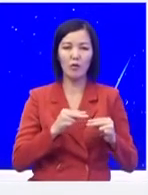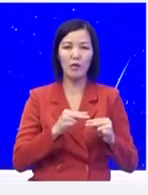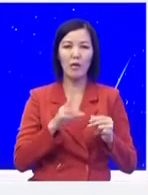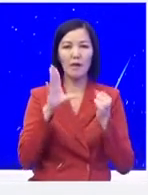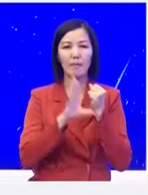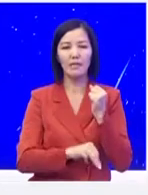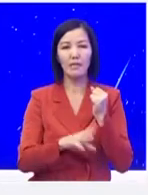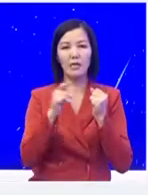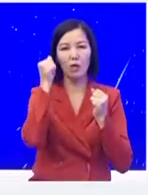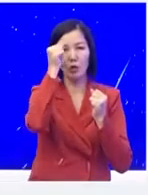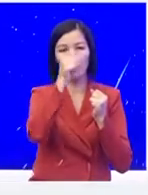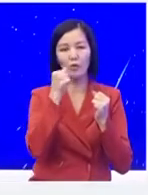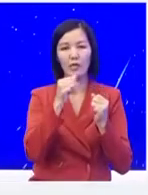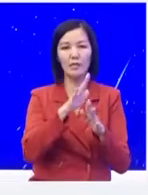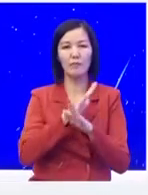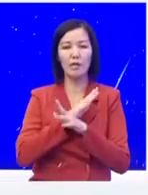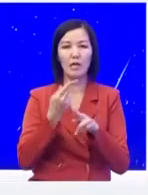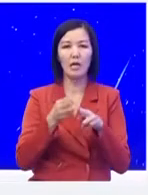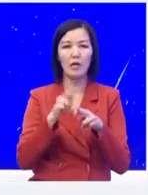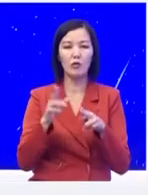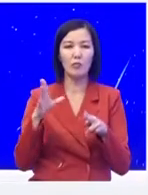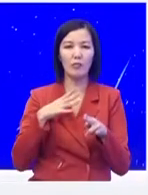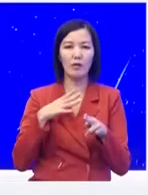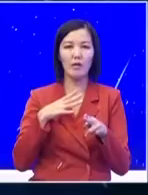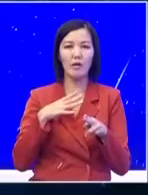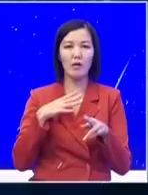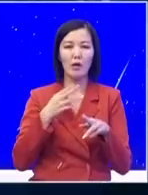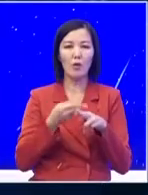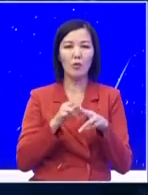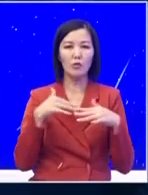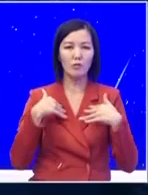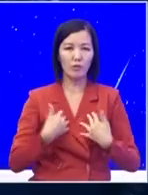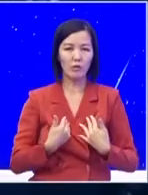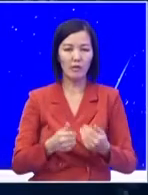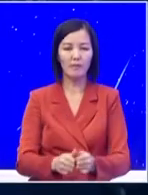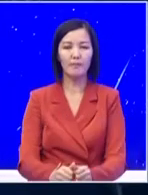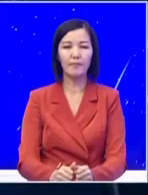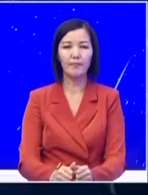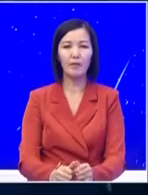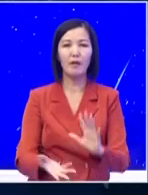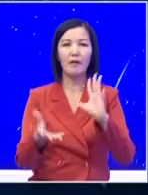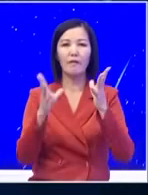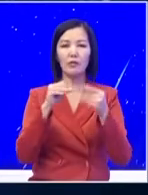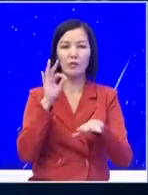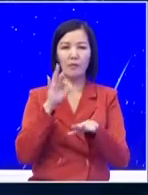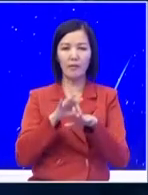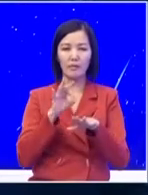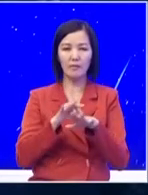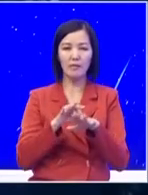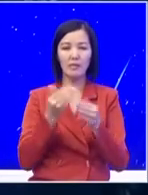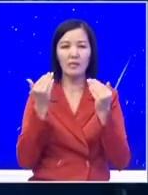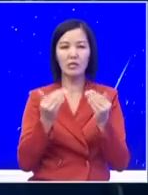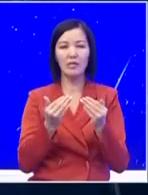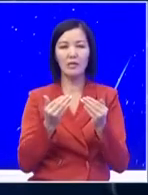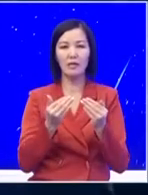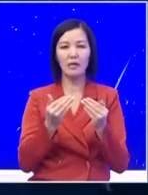последние годы, и смерть которых для него стала невосполнимой утратой. В результате пандемии многие из наших